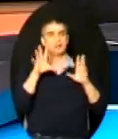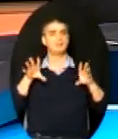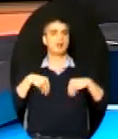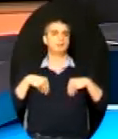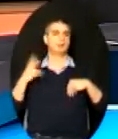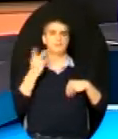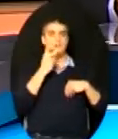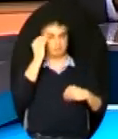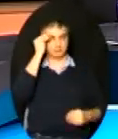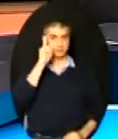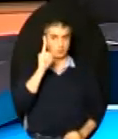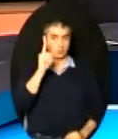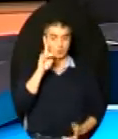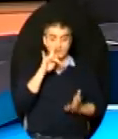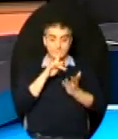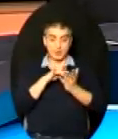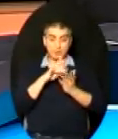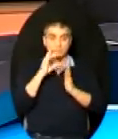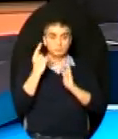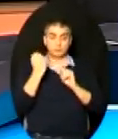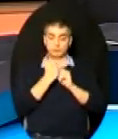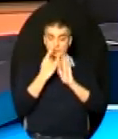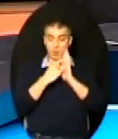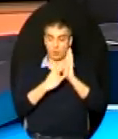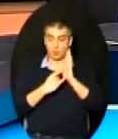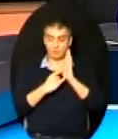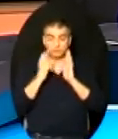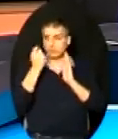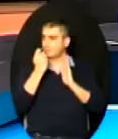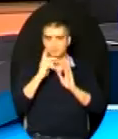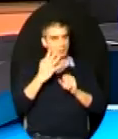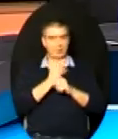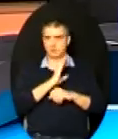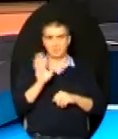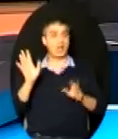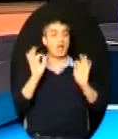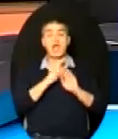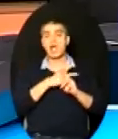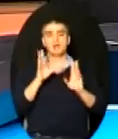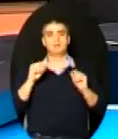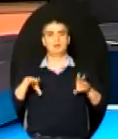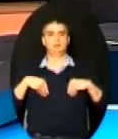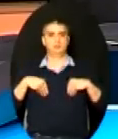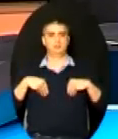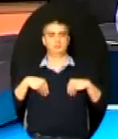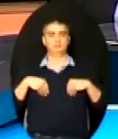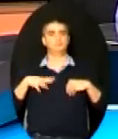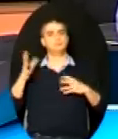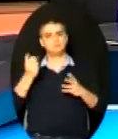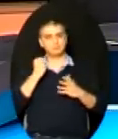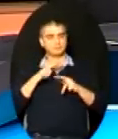בהסכמה. זכרו, במקום שמחוקקים חוקים לשבת, זה לא ילך. אך ורק בהסכמה, לקחת